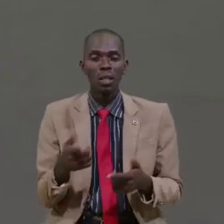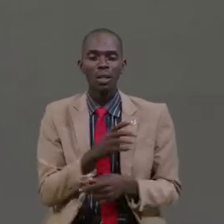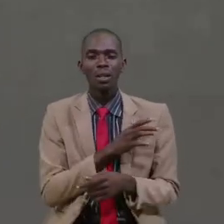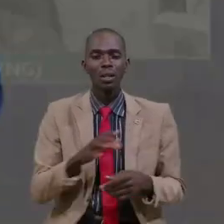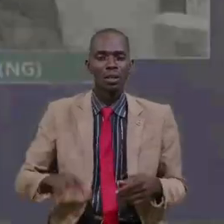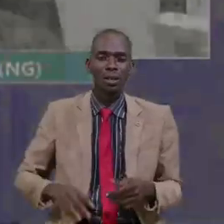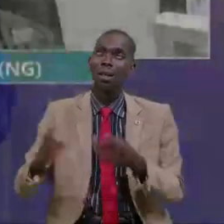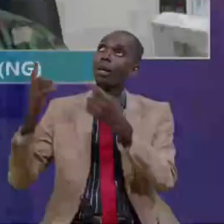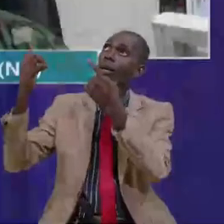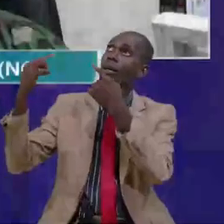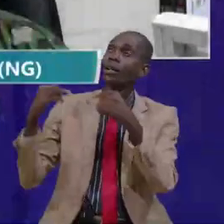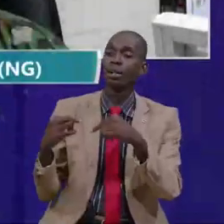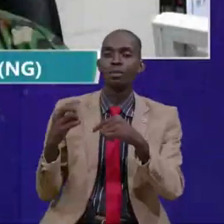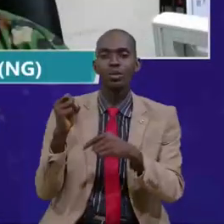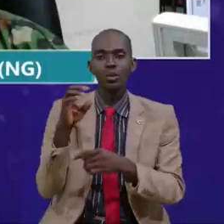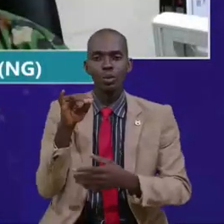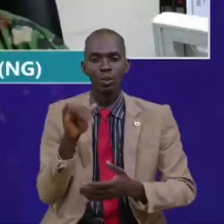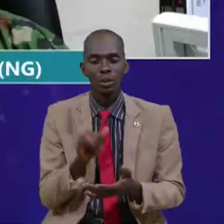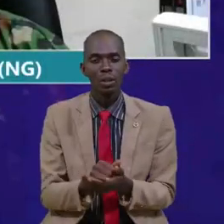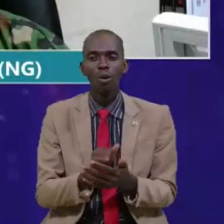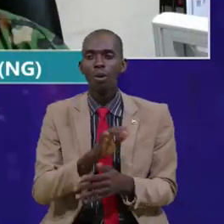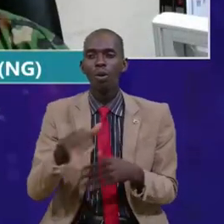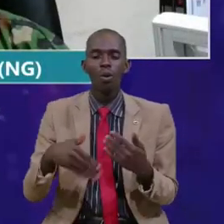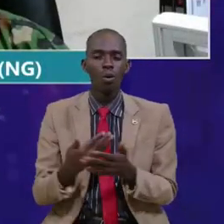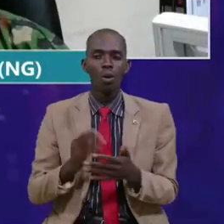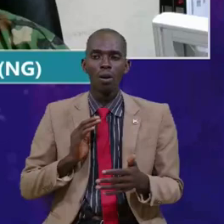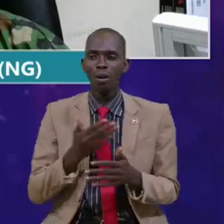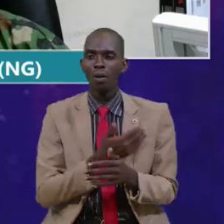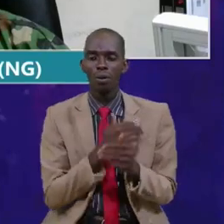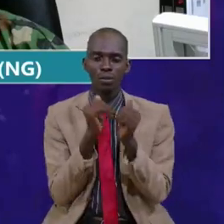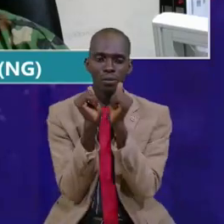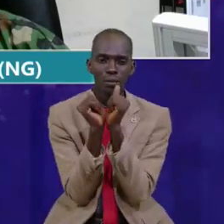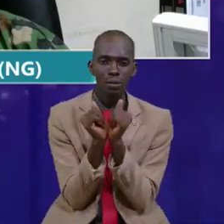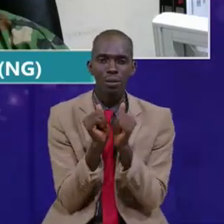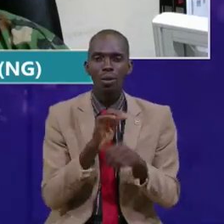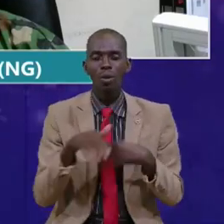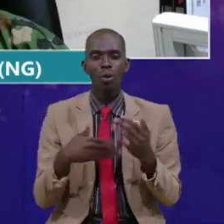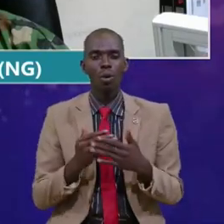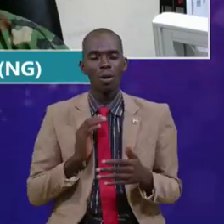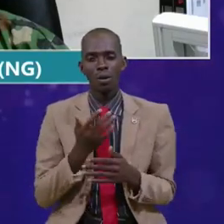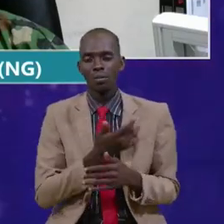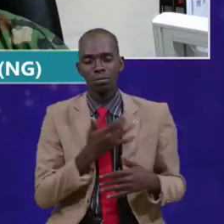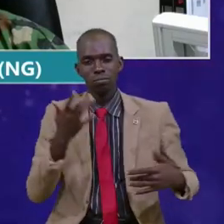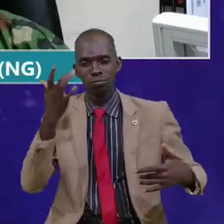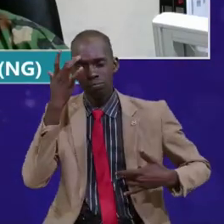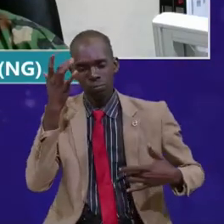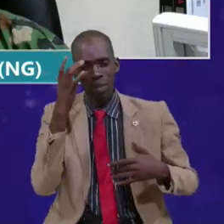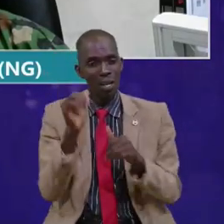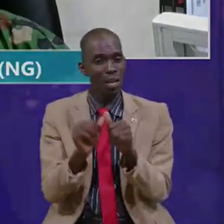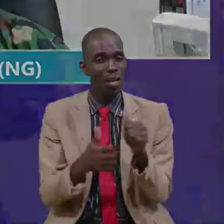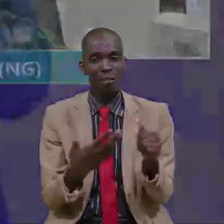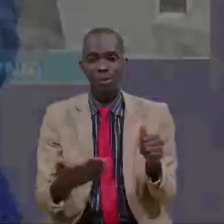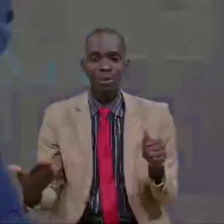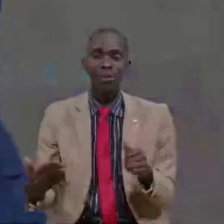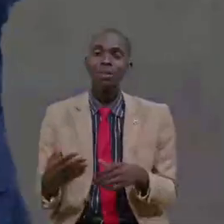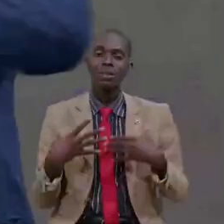Ensuite, Christ est venu afin que toutes nos captivités, que toutes nos maladies, que